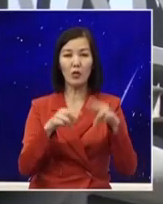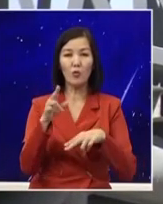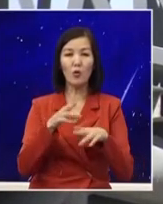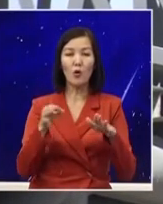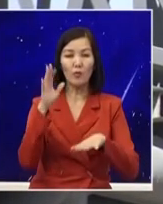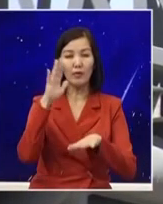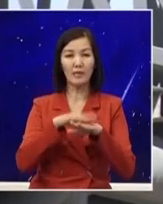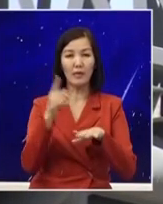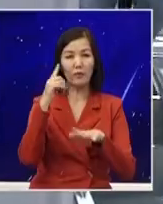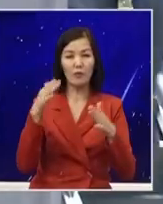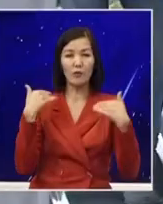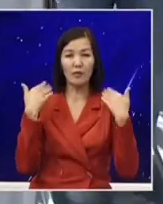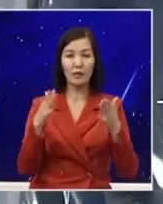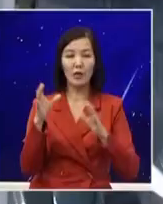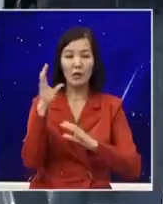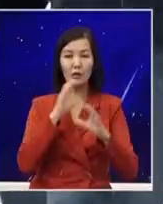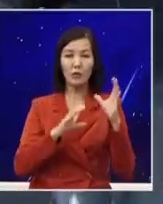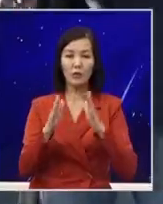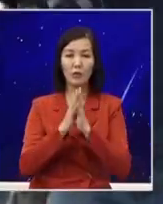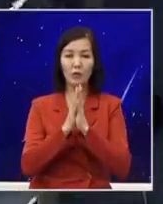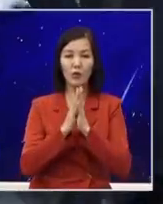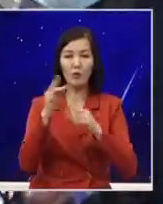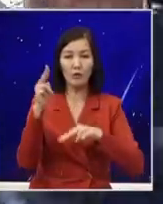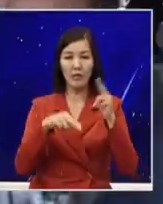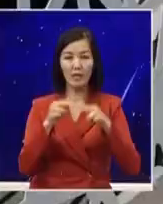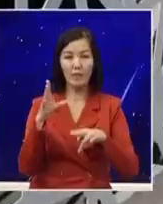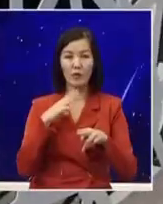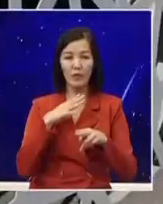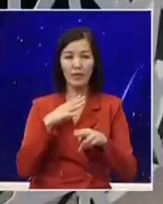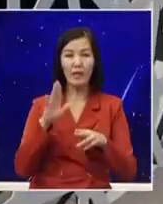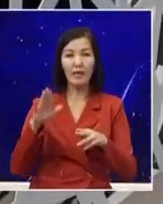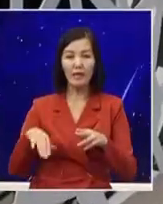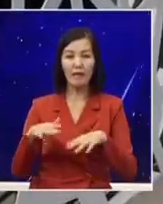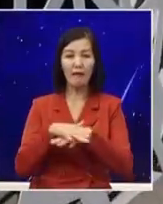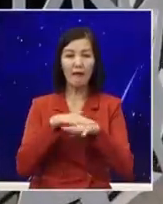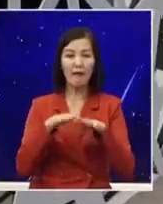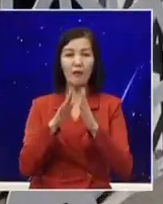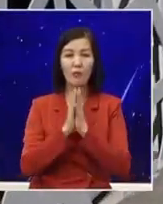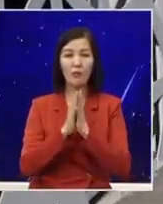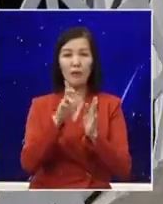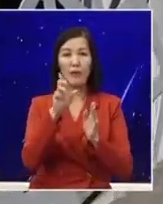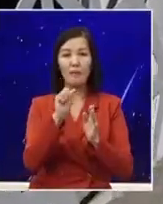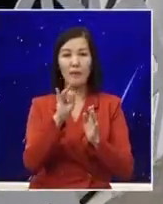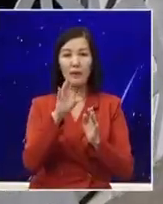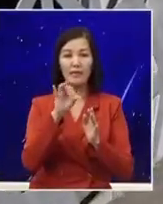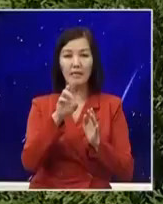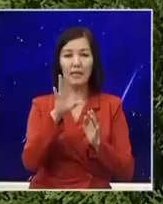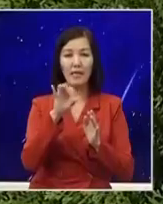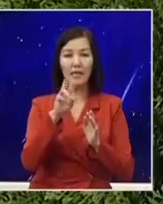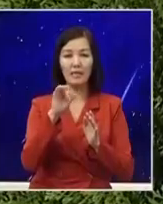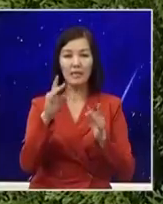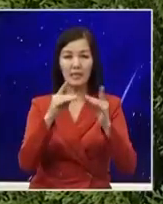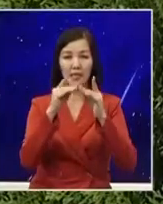Сүлеймен Демирел университеті студенттерінің сұрауымен салып бергені мәлім. Кейін халық өтінішімен Байсеркеде есікте қолға